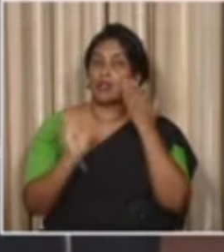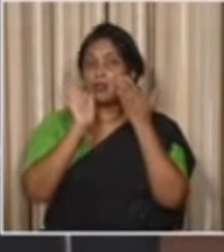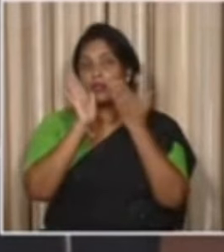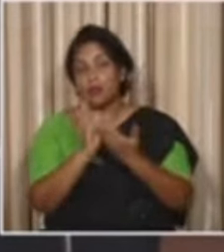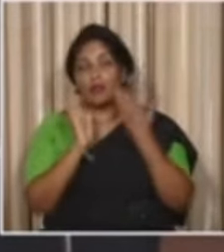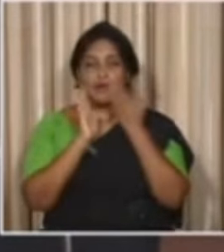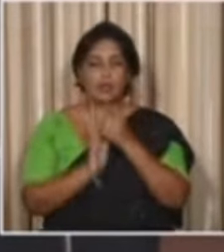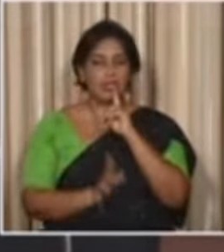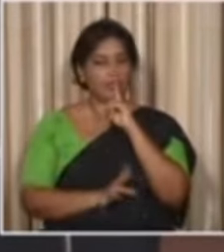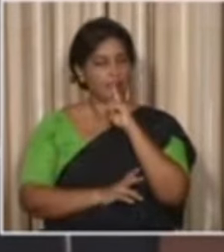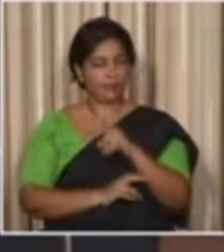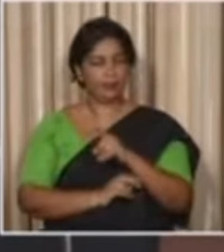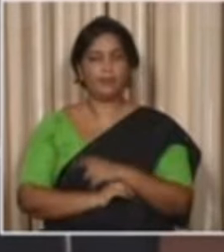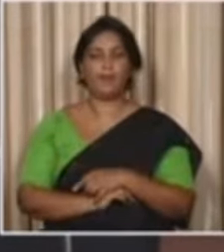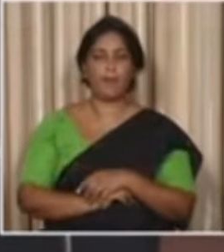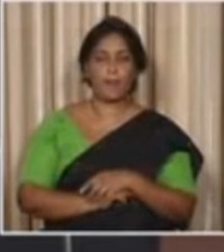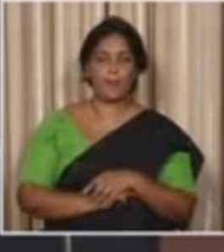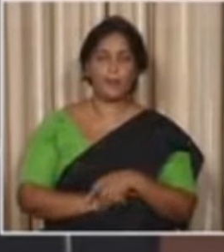කිව්වා